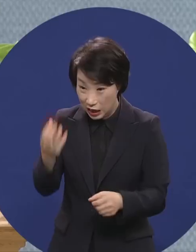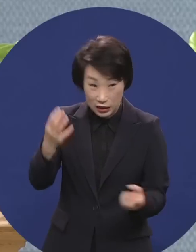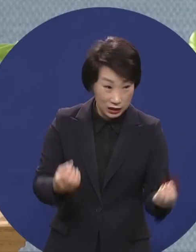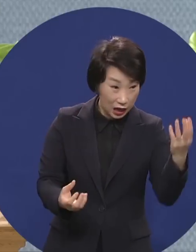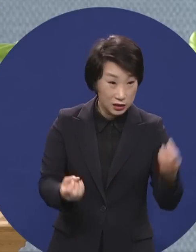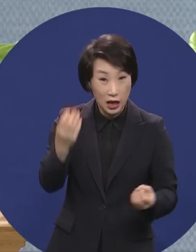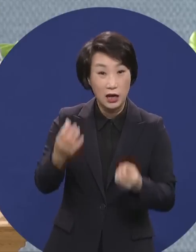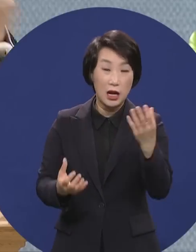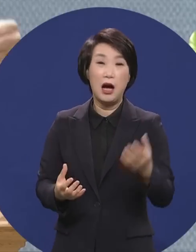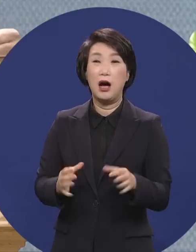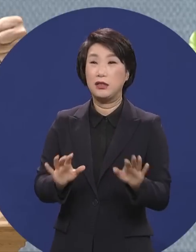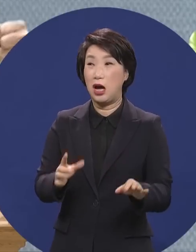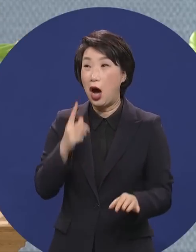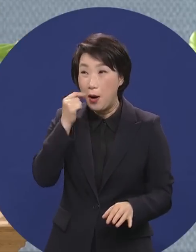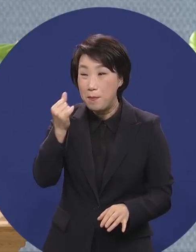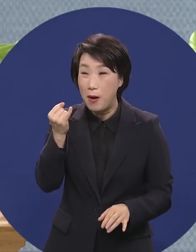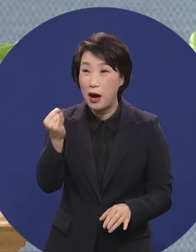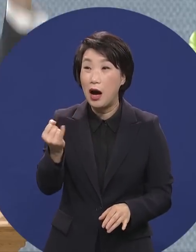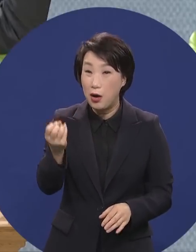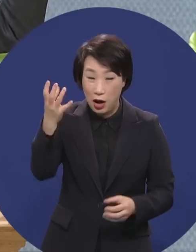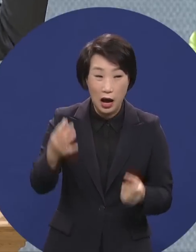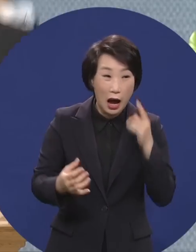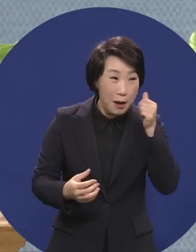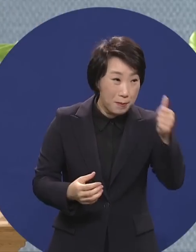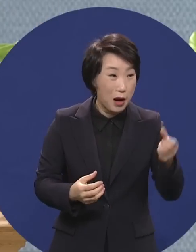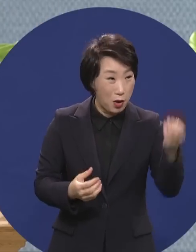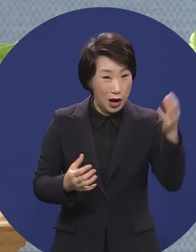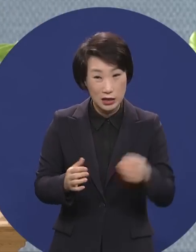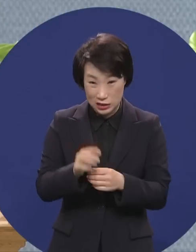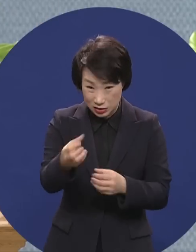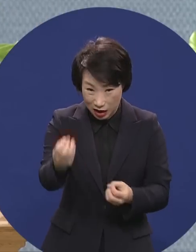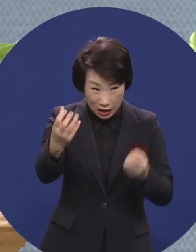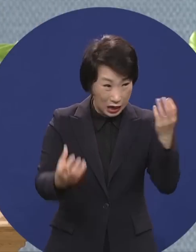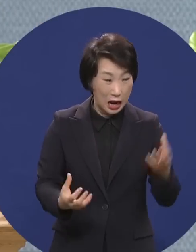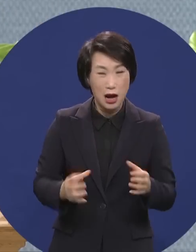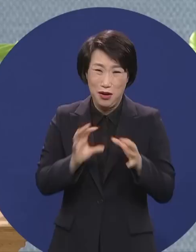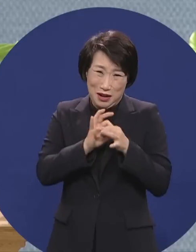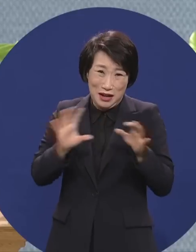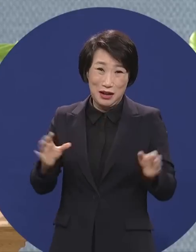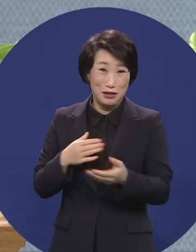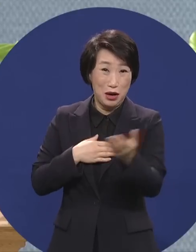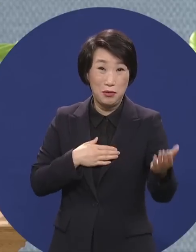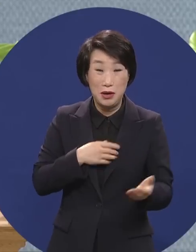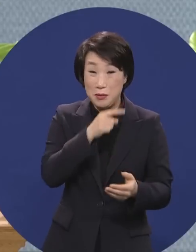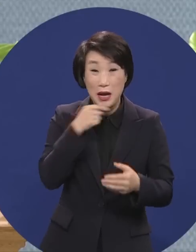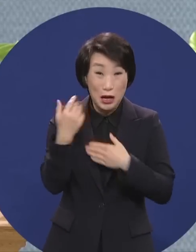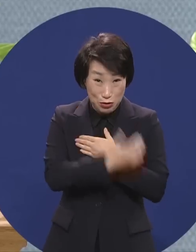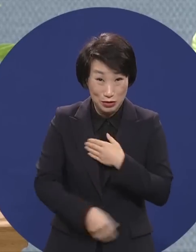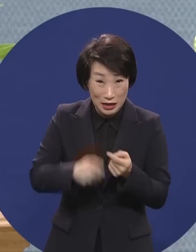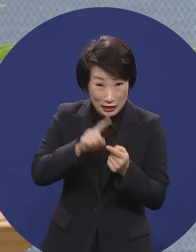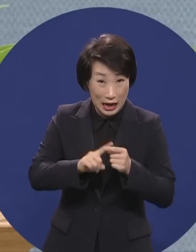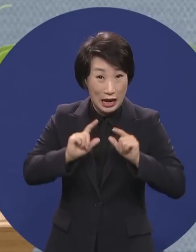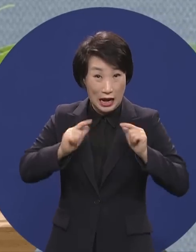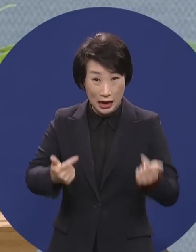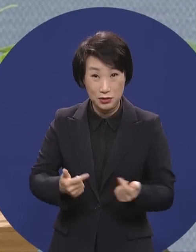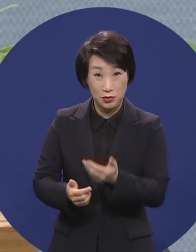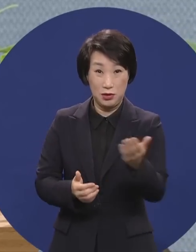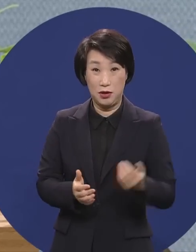내가 잘했네, 엄마가 오라 아빠가 오라 네가 오라 내가 오라가 아니라 혈과 육에 대한 것이